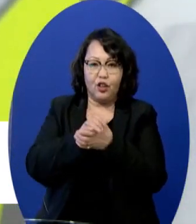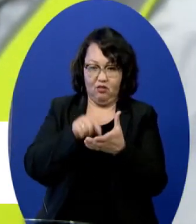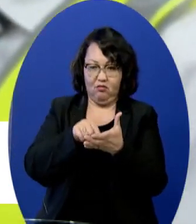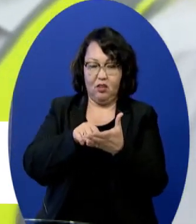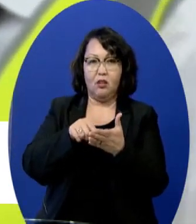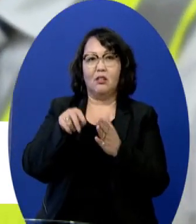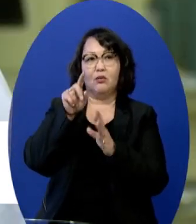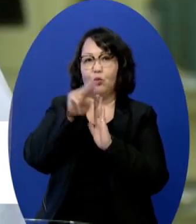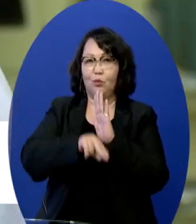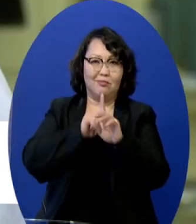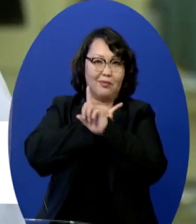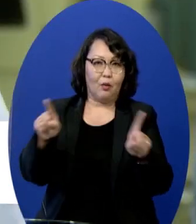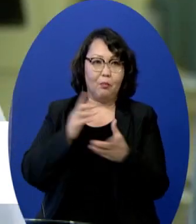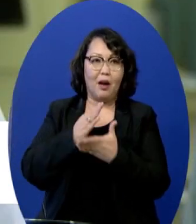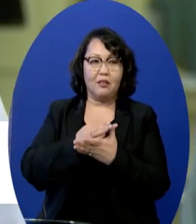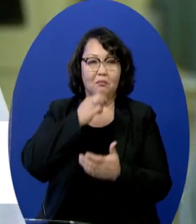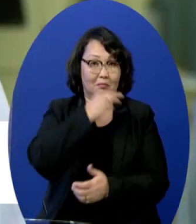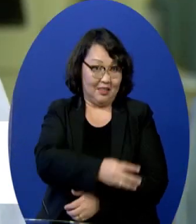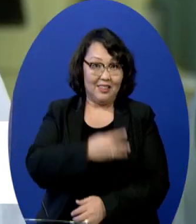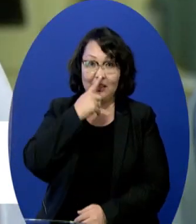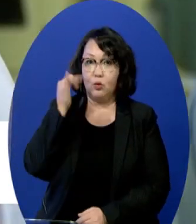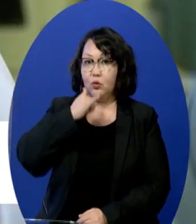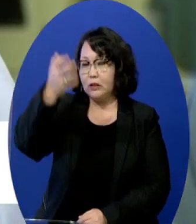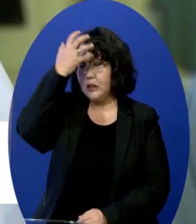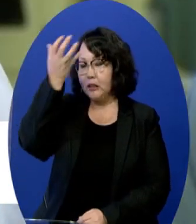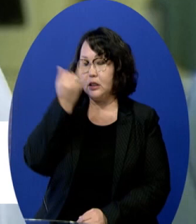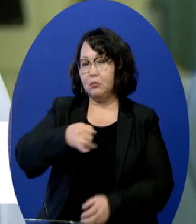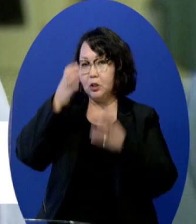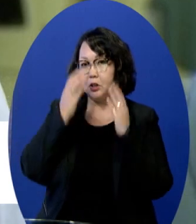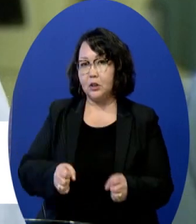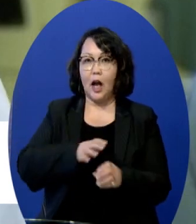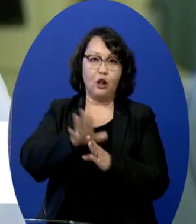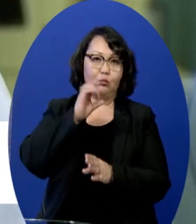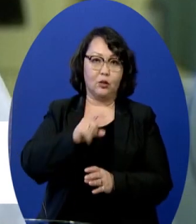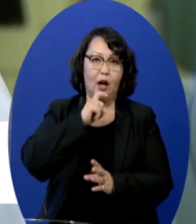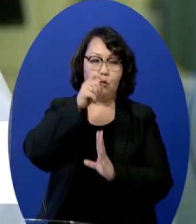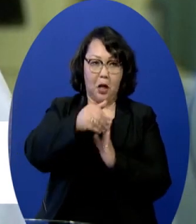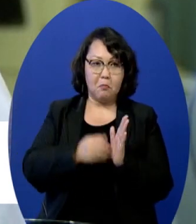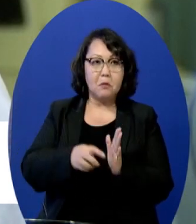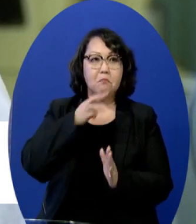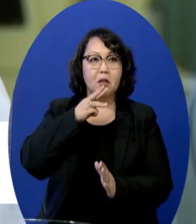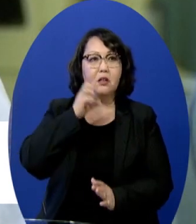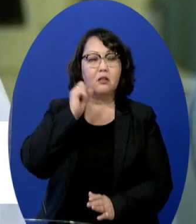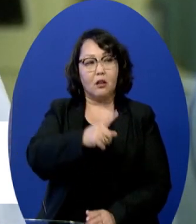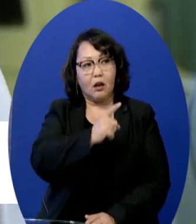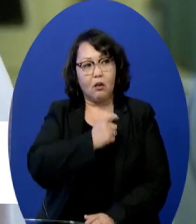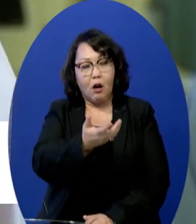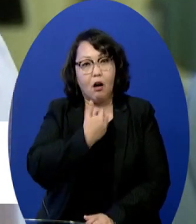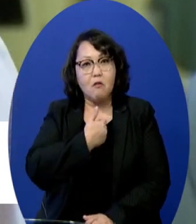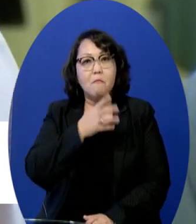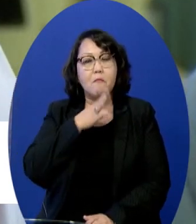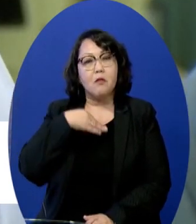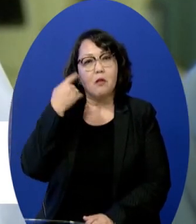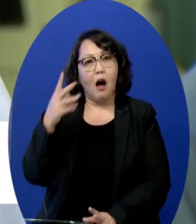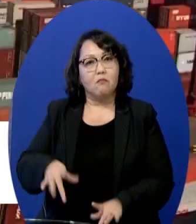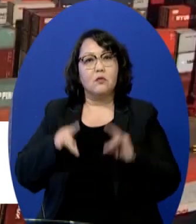зөрчиж байна хэмээн тодорхойлж байгаагаа мэдгдсэн. За гэхдээ хэтийн засгийн газраас энэ шийдвэрийн талаар албан ёсны тайлбар мэдгдлийг хүлээж байгаагаа мэдгдсэн